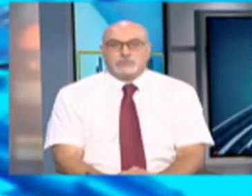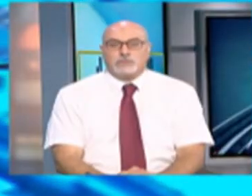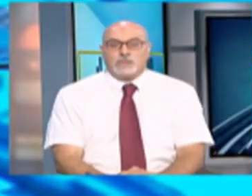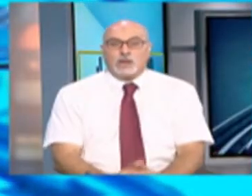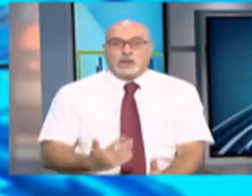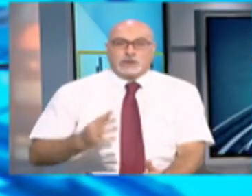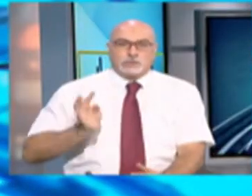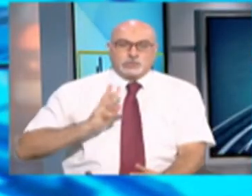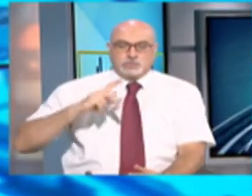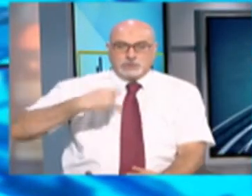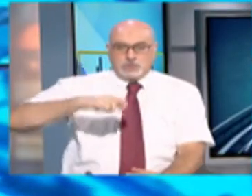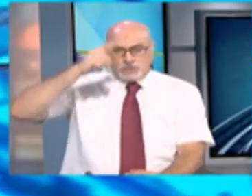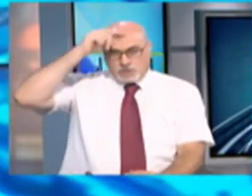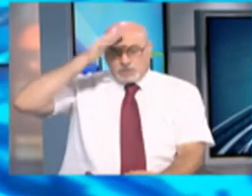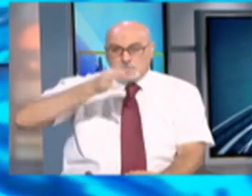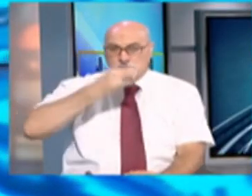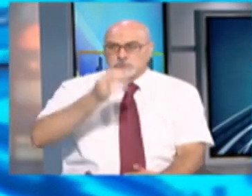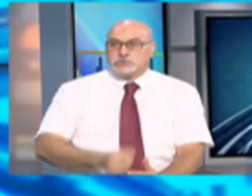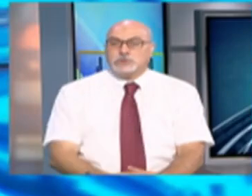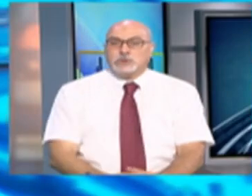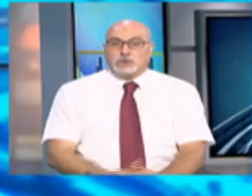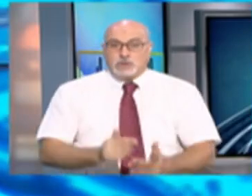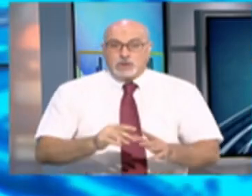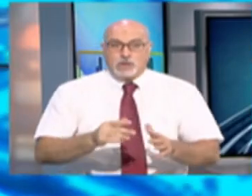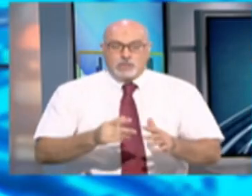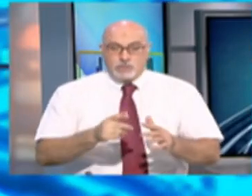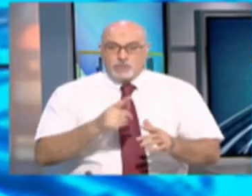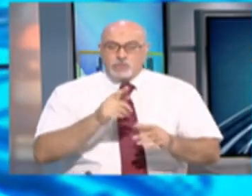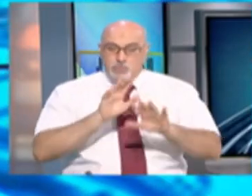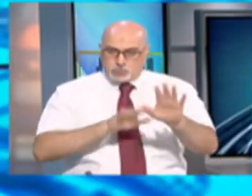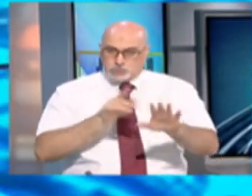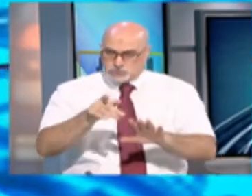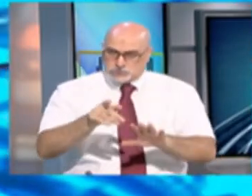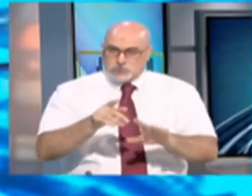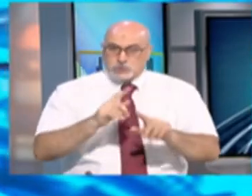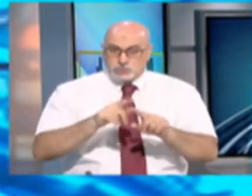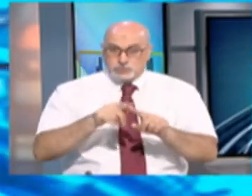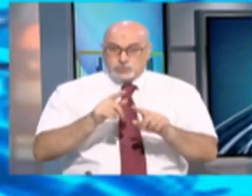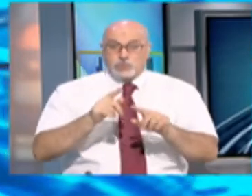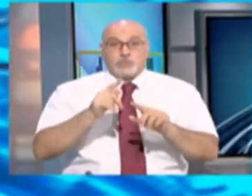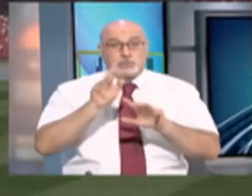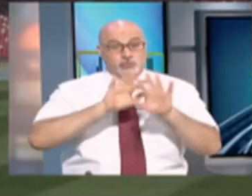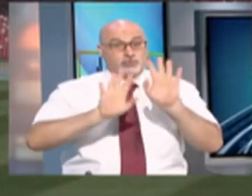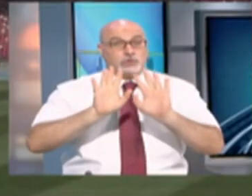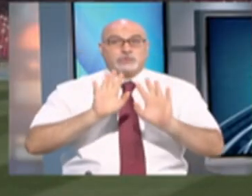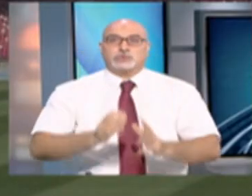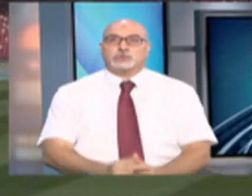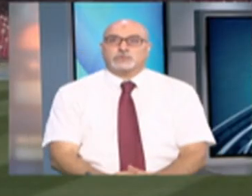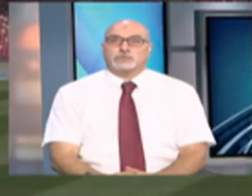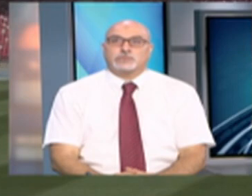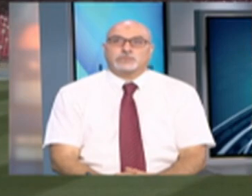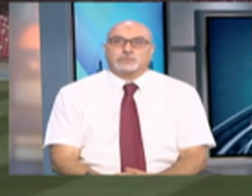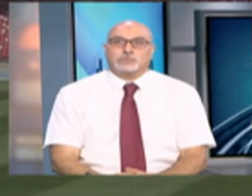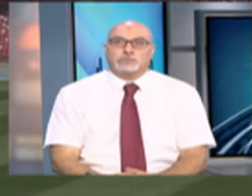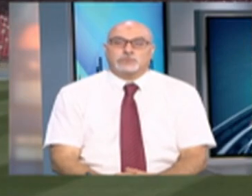السيد الرئيس أكد أن هذه المنشأة جوهرة لا بد من المحافظة عليها. دونك تو لي ريكور كي سون